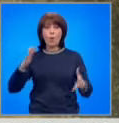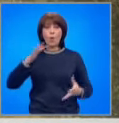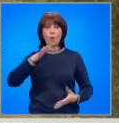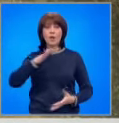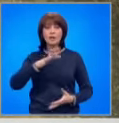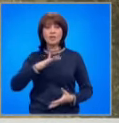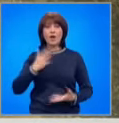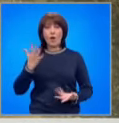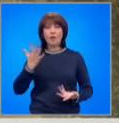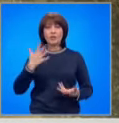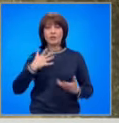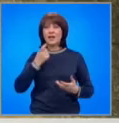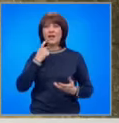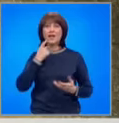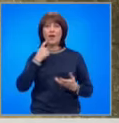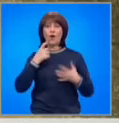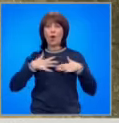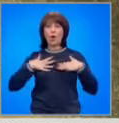от скелети,